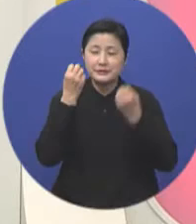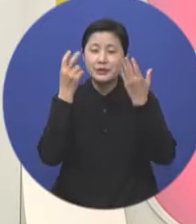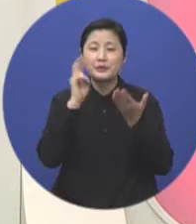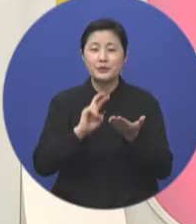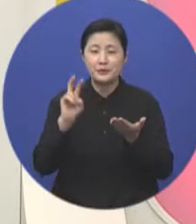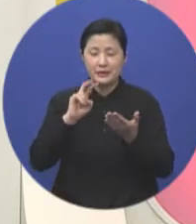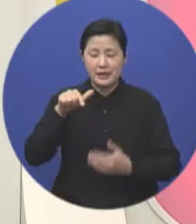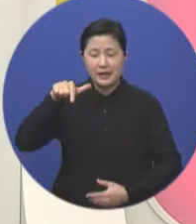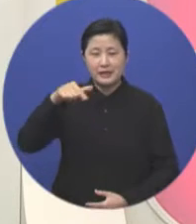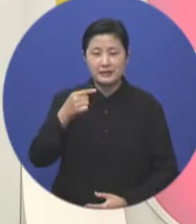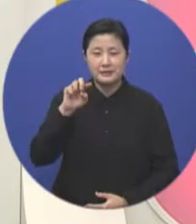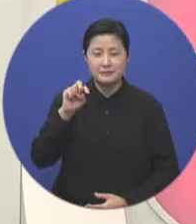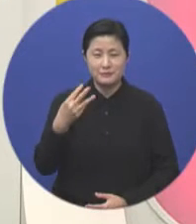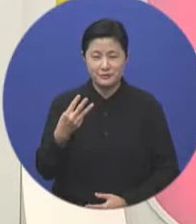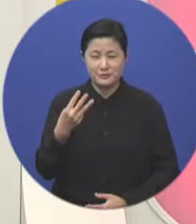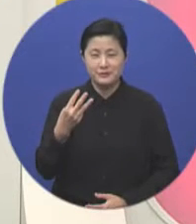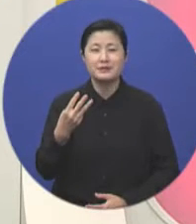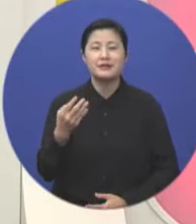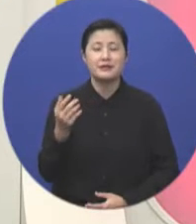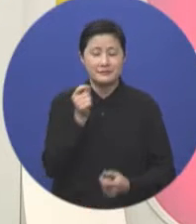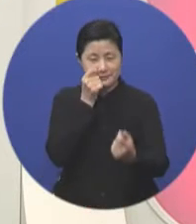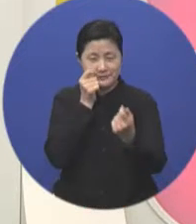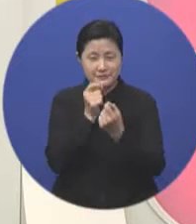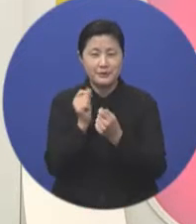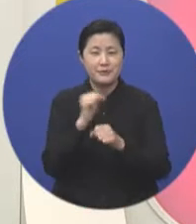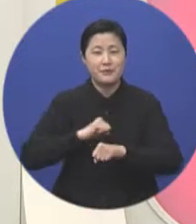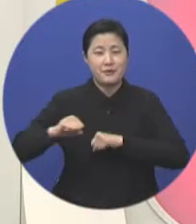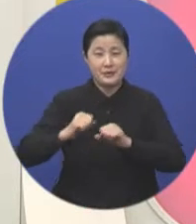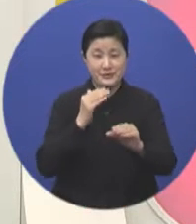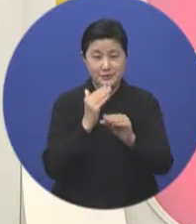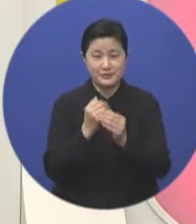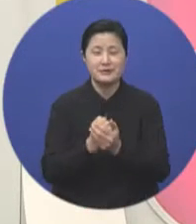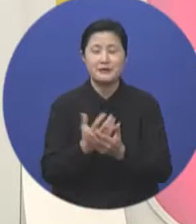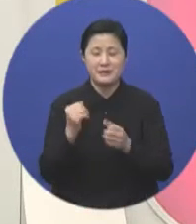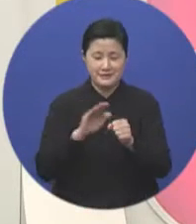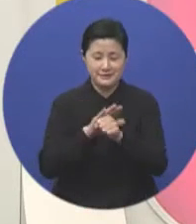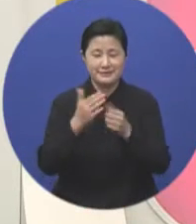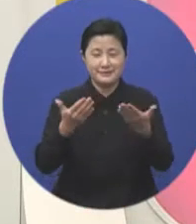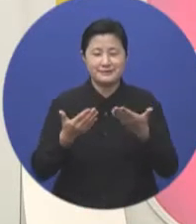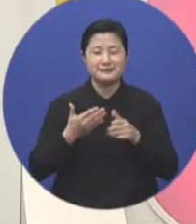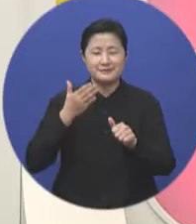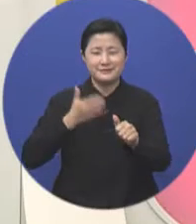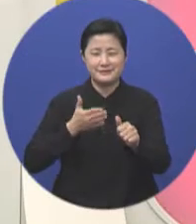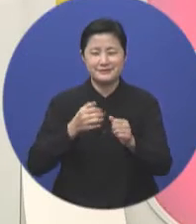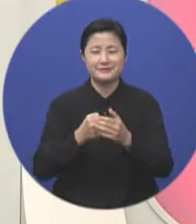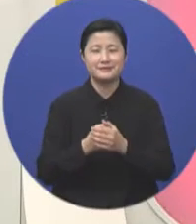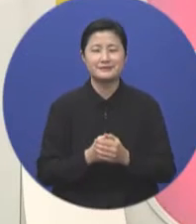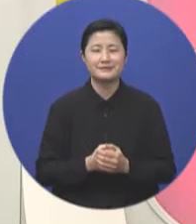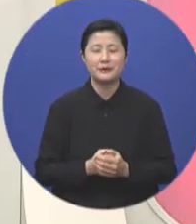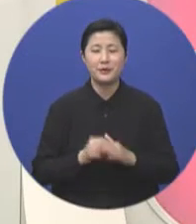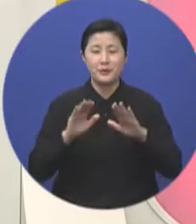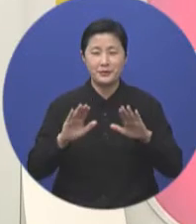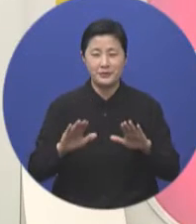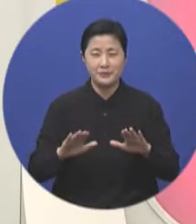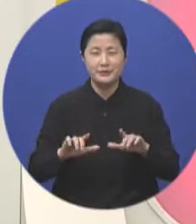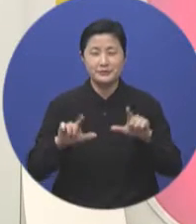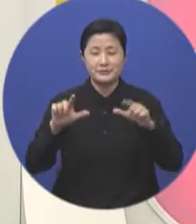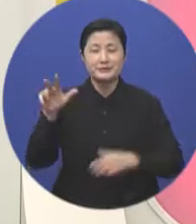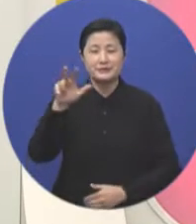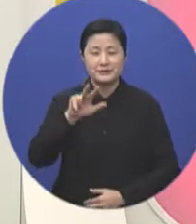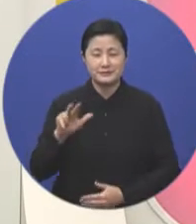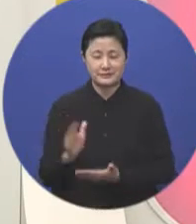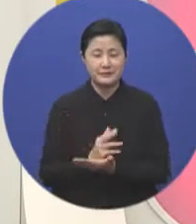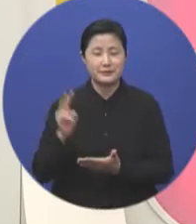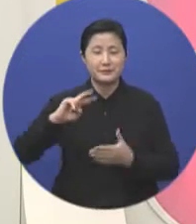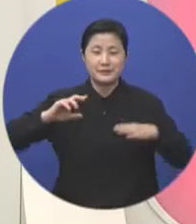신곡 또 그물이라는 노래로 또 여러분들한테 지금 다가가고 있는데 여러분들 그물 많이 좀 사랑해 주시고요. 오늘 전국